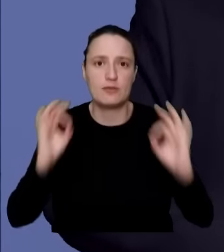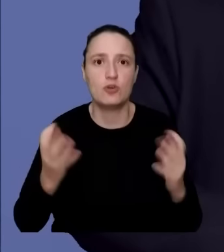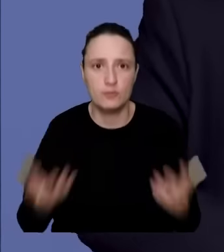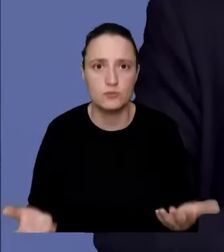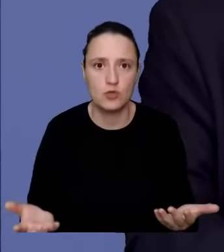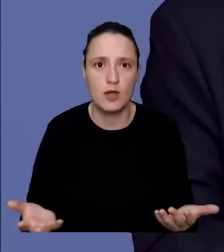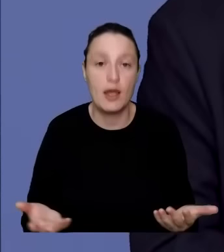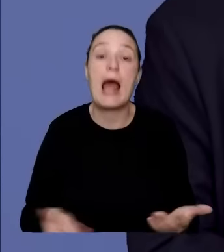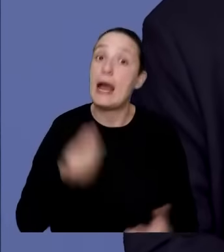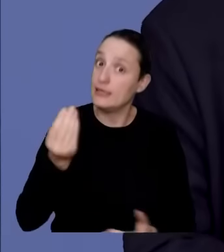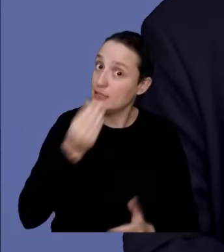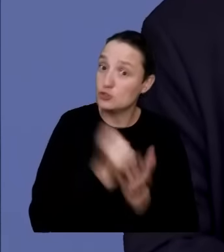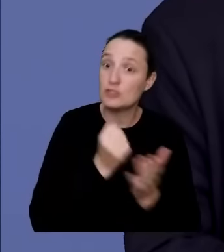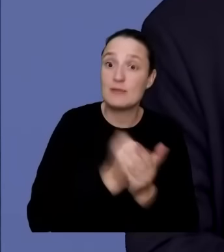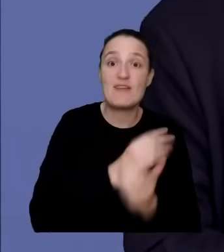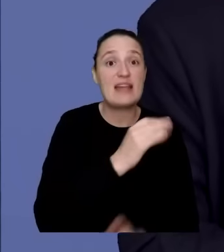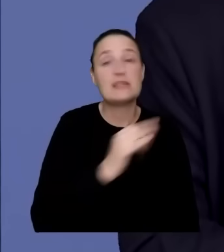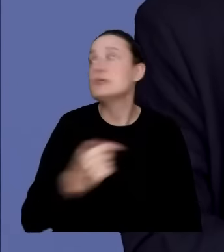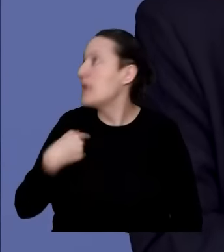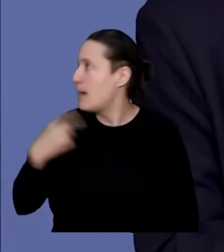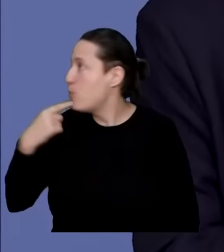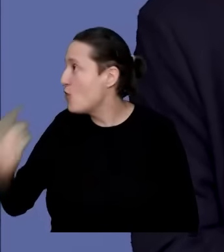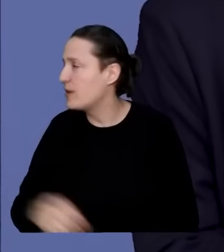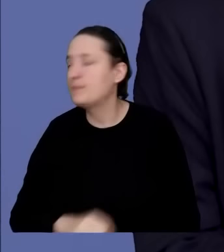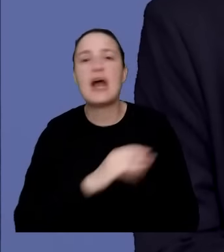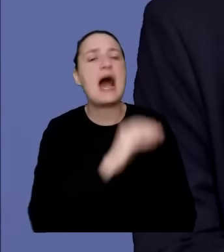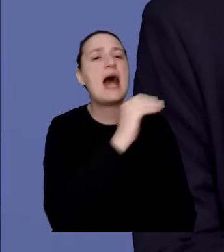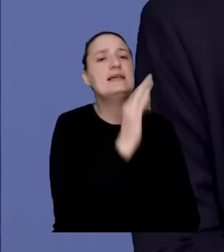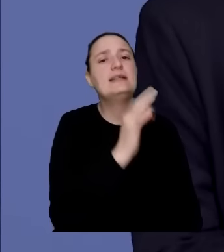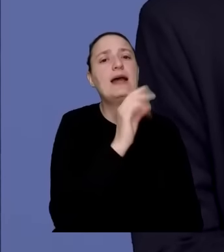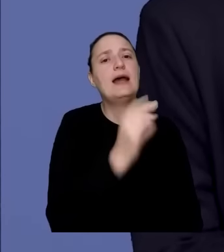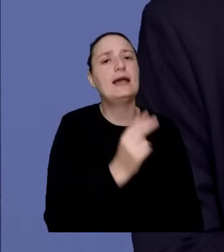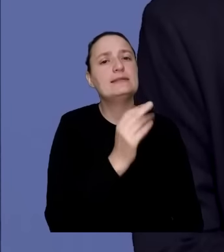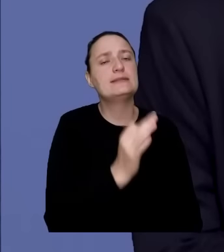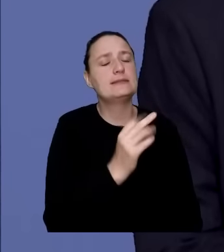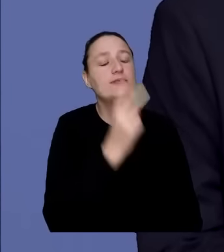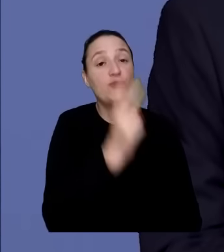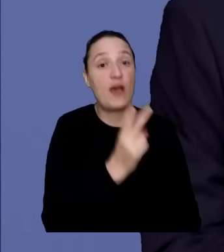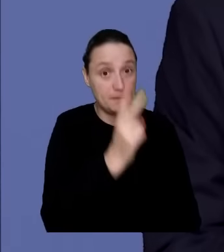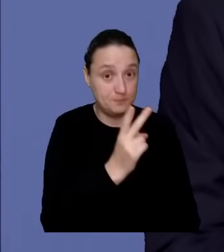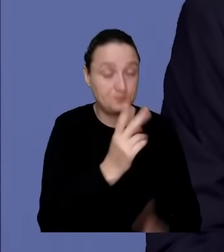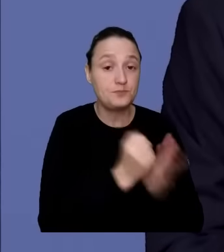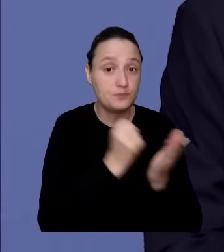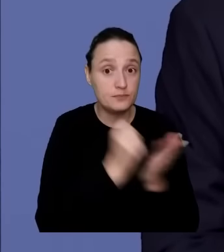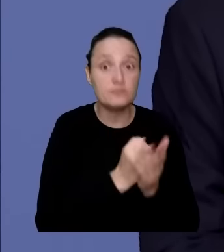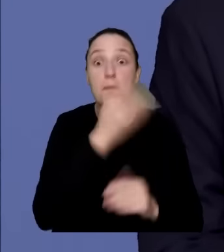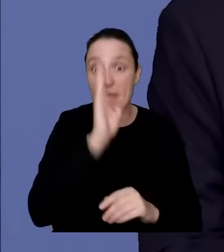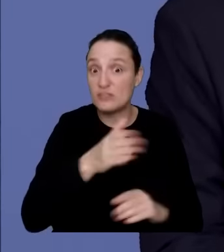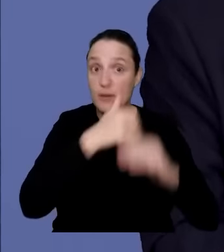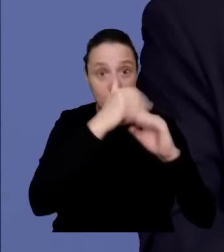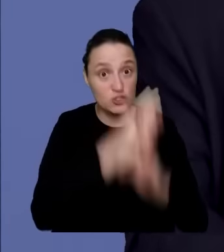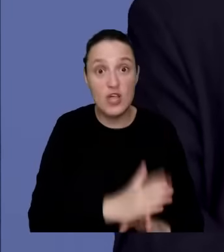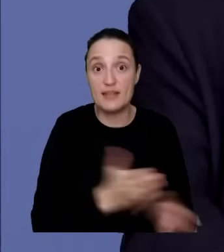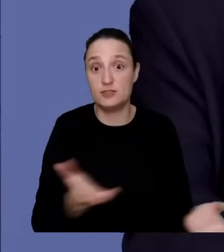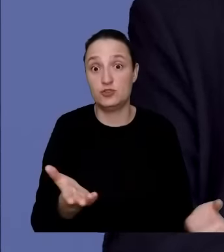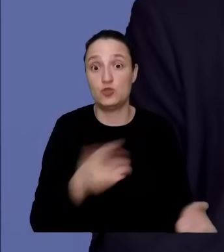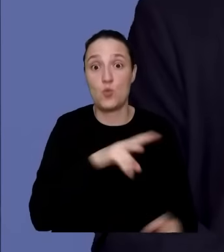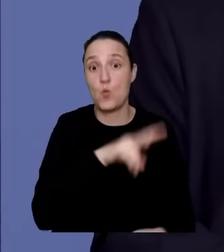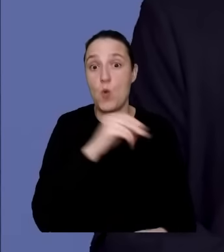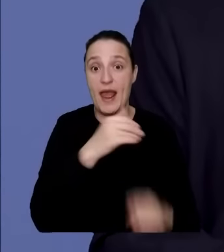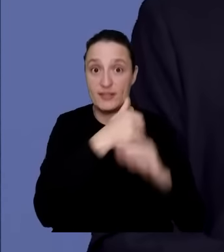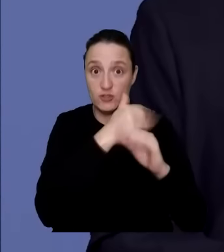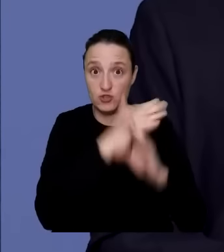o ETS ten ETS2 to w tej materii będziemy się dzielić z Unią Europejską a więc ten